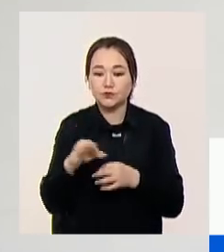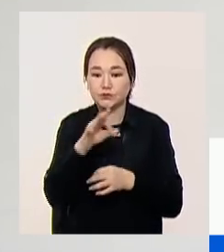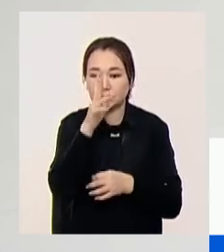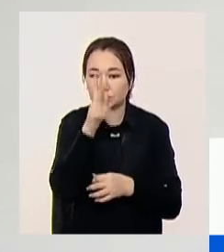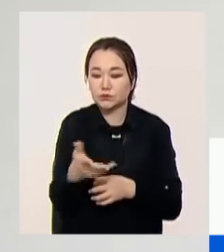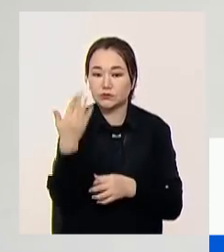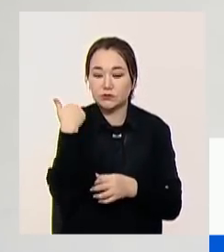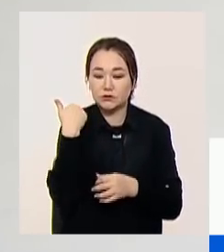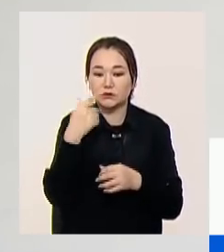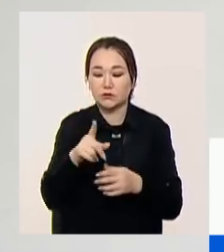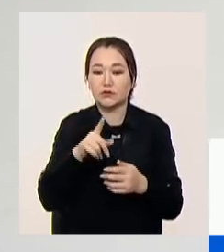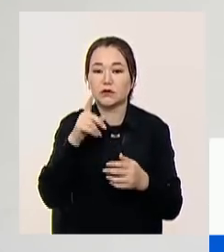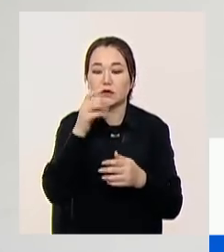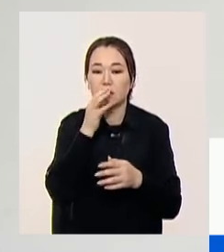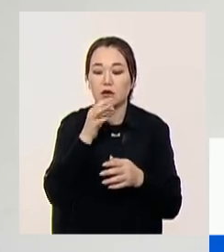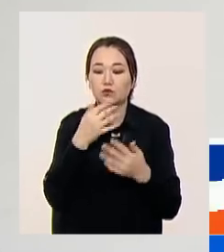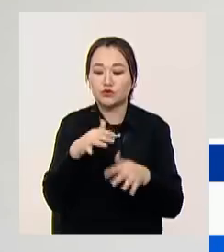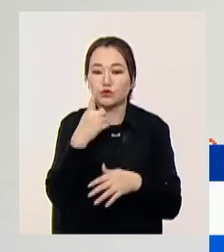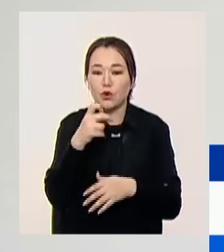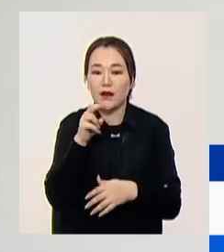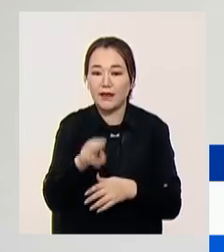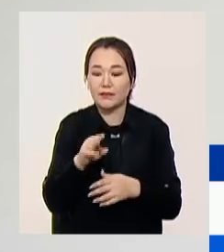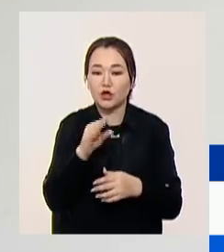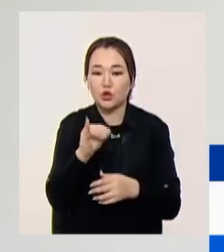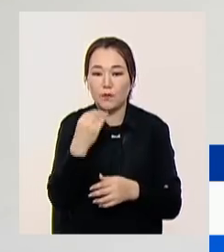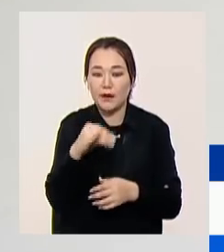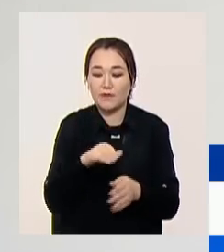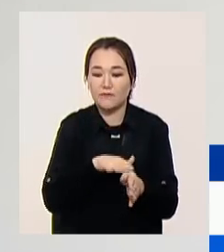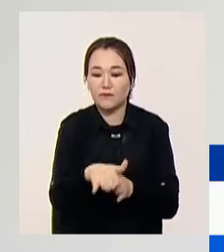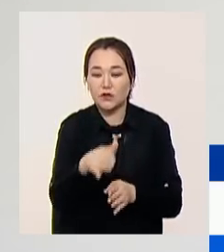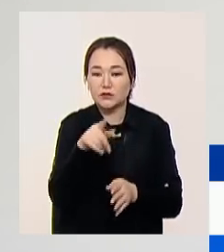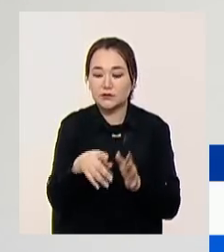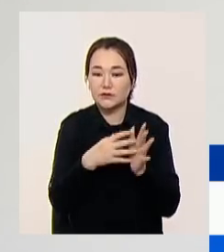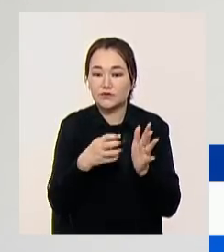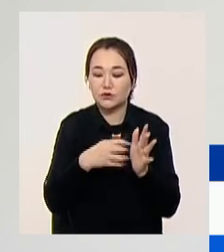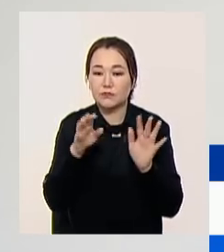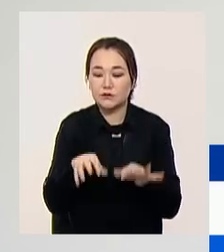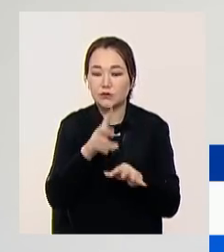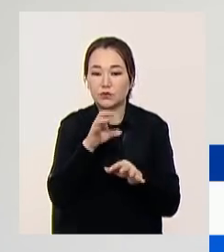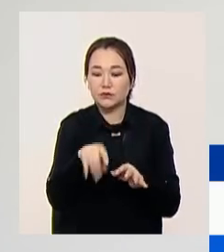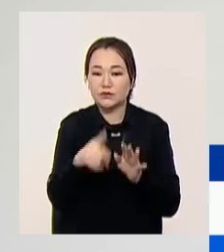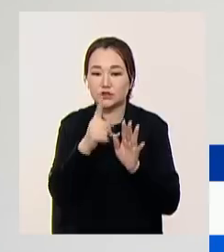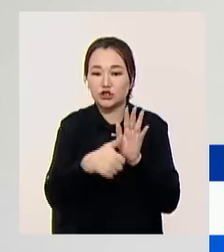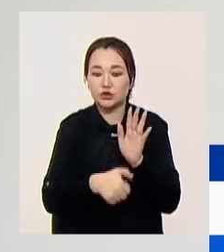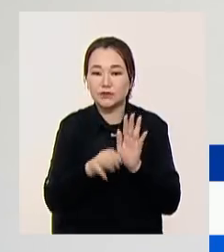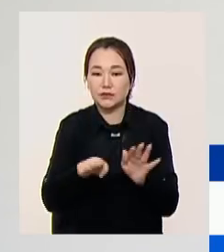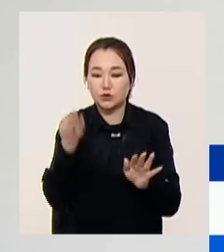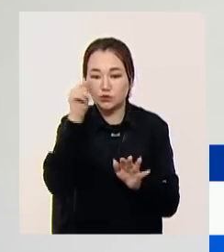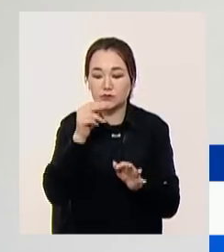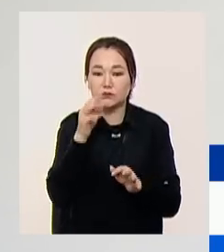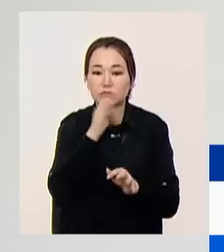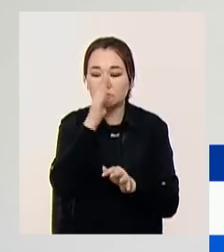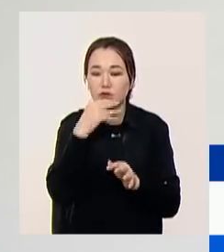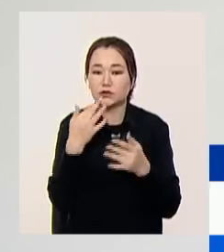3 года назад она уже отметила 100-летний юбилей. Школа рассчитана на 900 мест, однако здесь учатся 1600 детей. Родители уже несколько